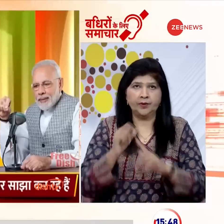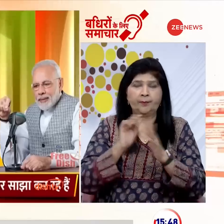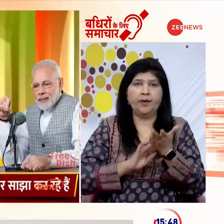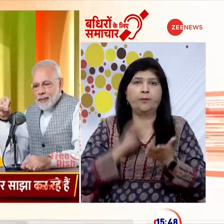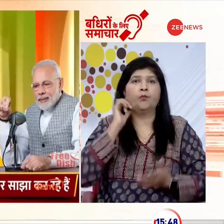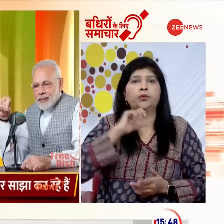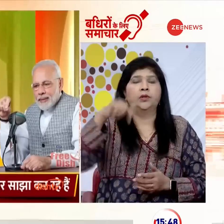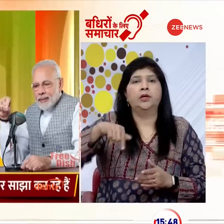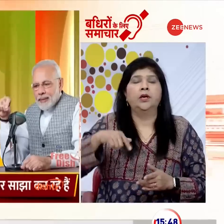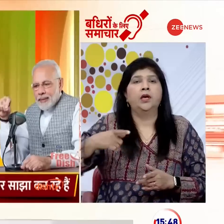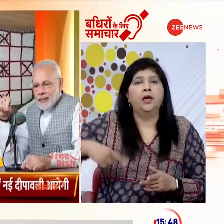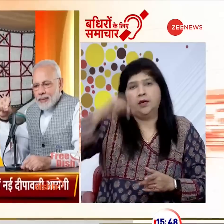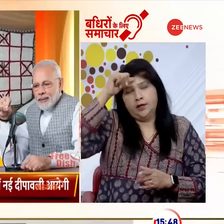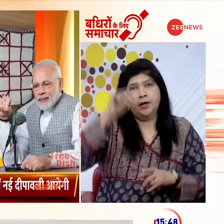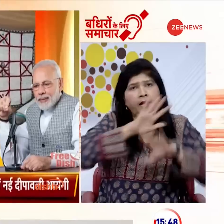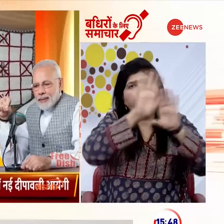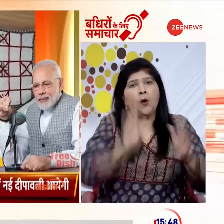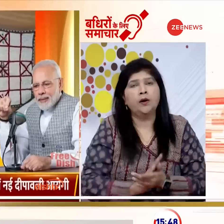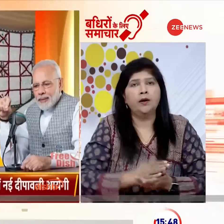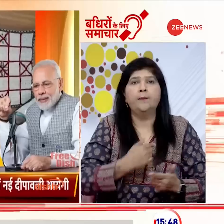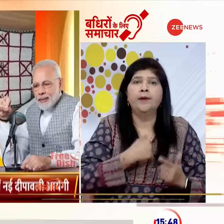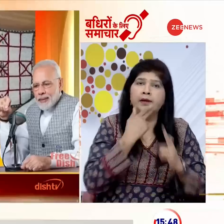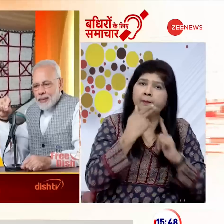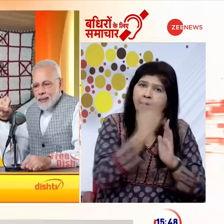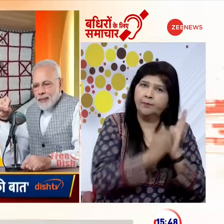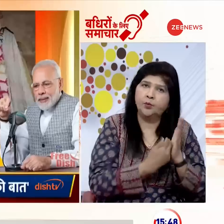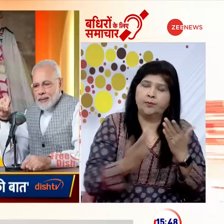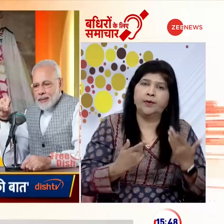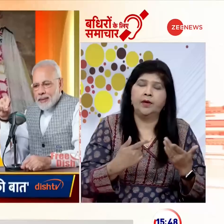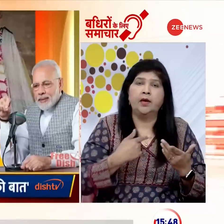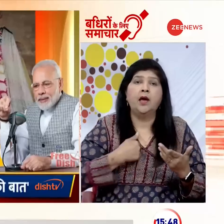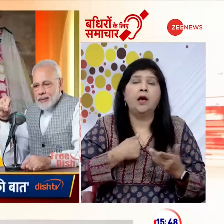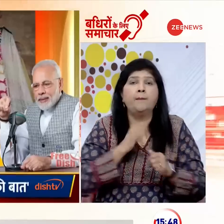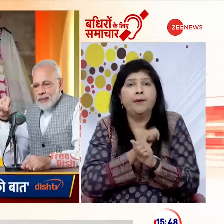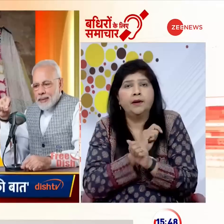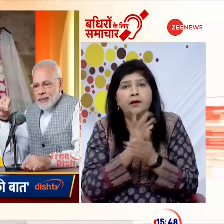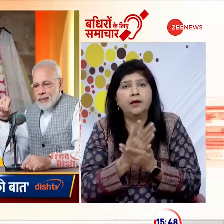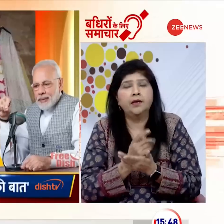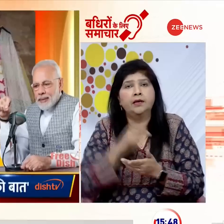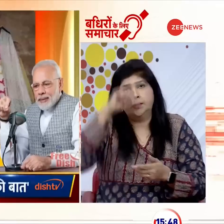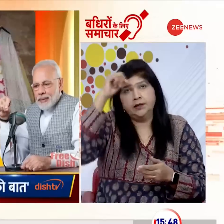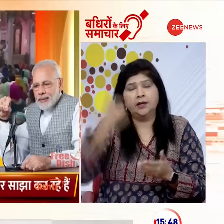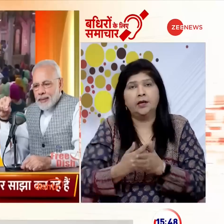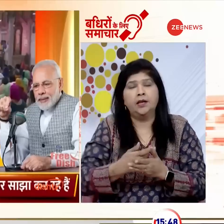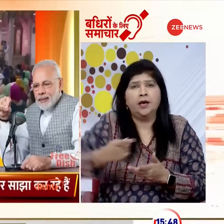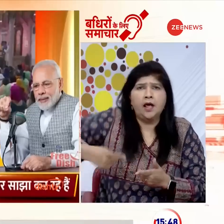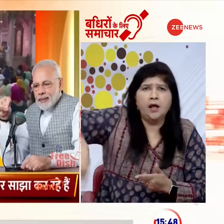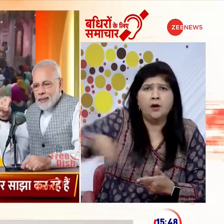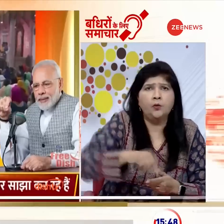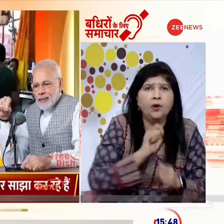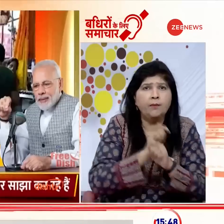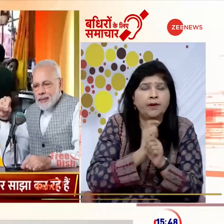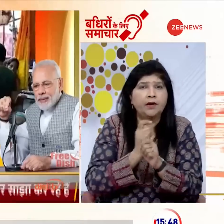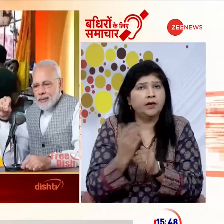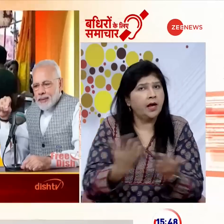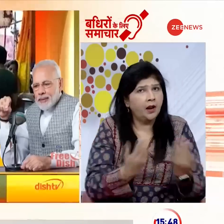प्रधानमंत्री मोदी ने देशवासियों से मन की बात में आत्मनिर्भर भारत के लिए वोकल फॉर